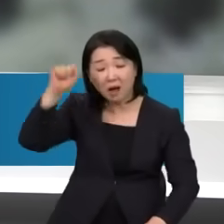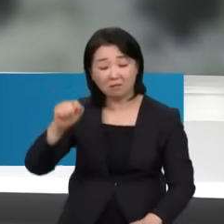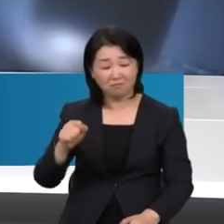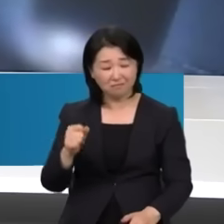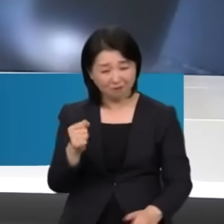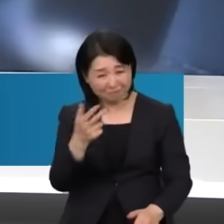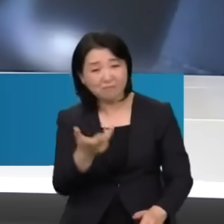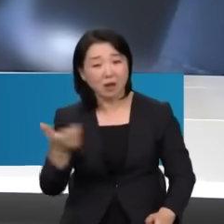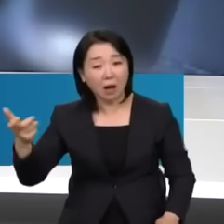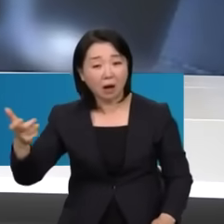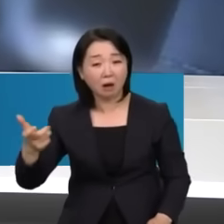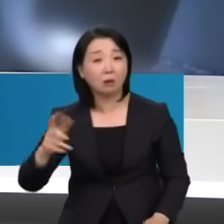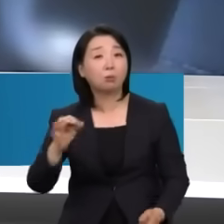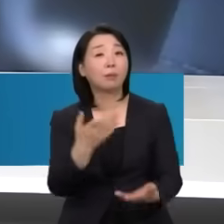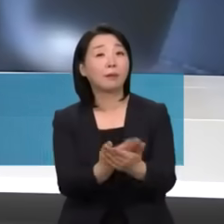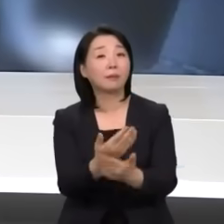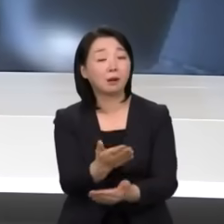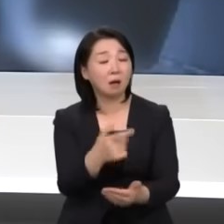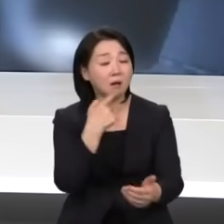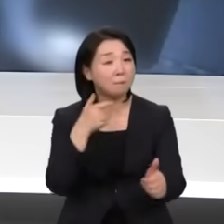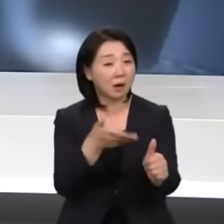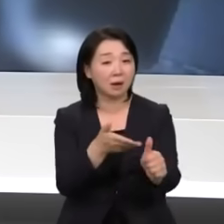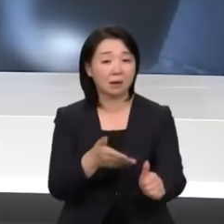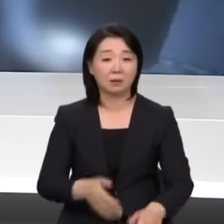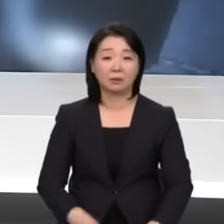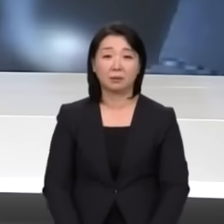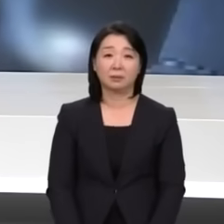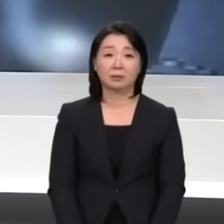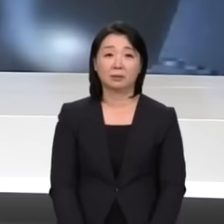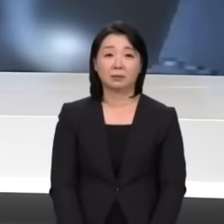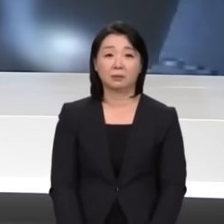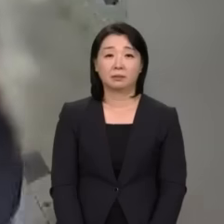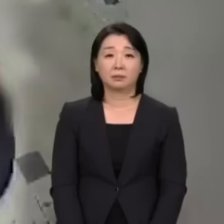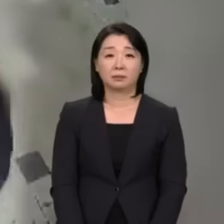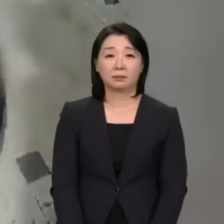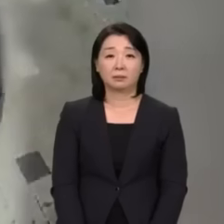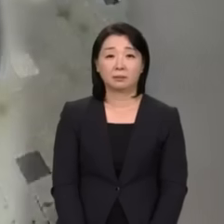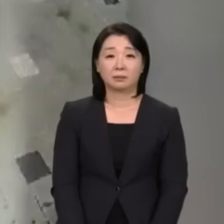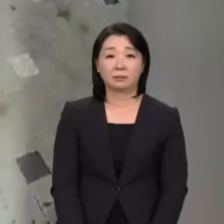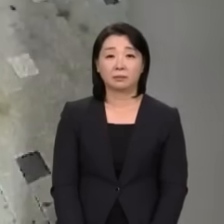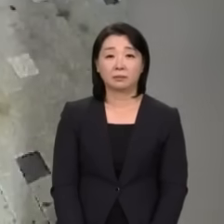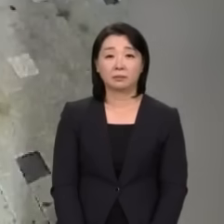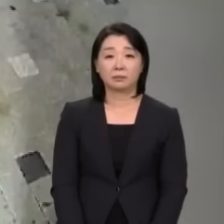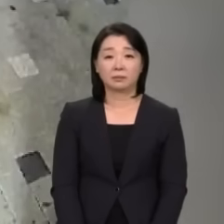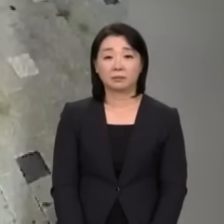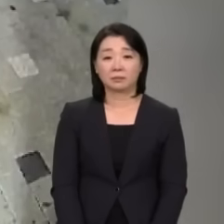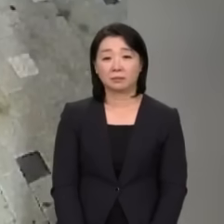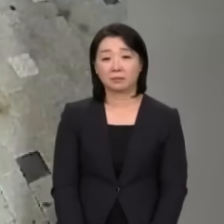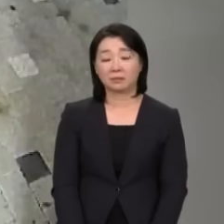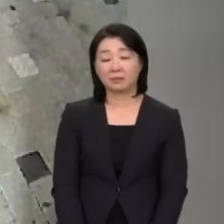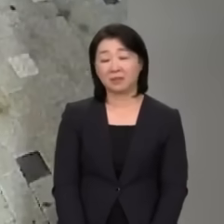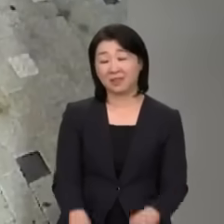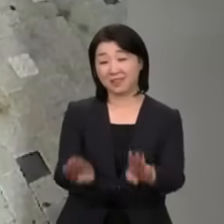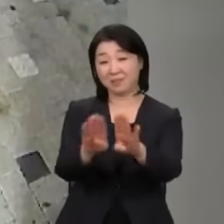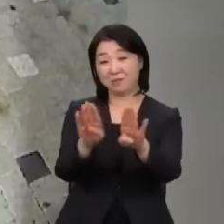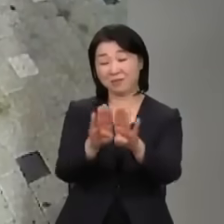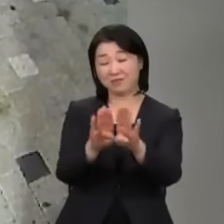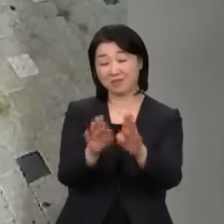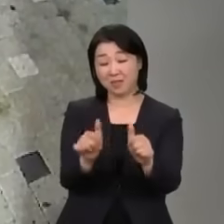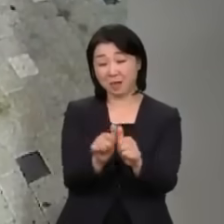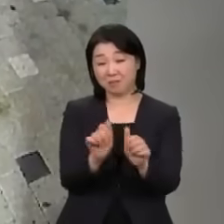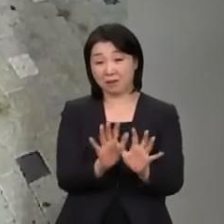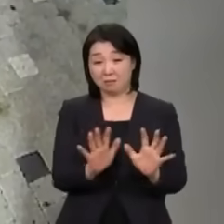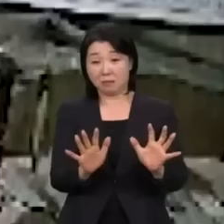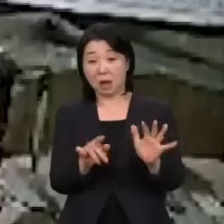줄테니 돈을 내라고 협박했습니다 윤정주 기자입니다 다친 대문 앞에선 남성들